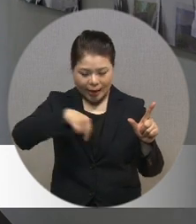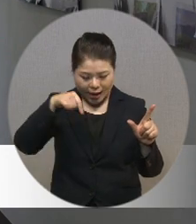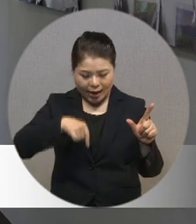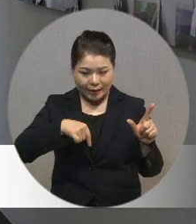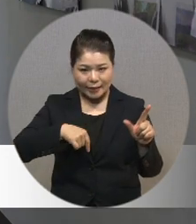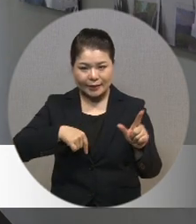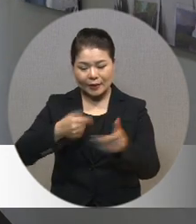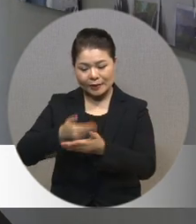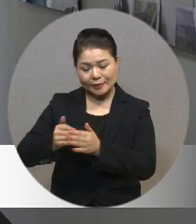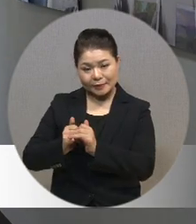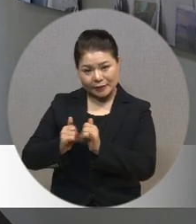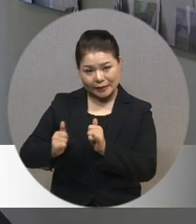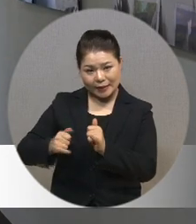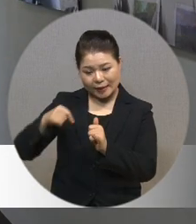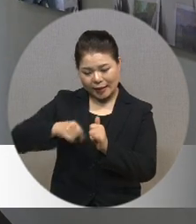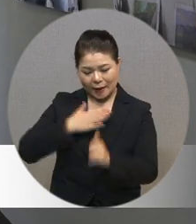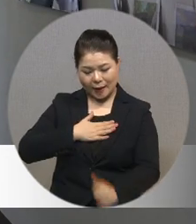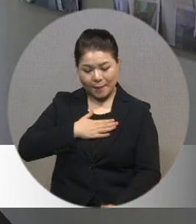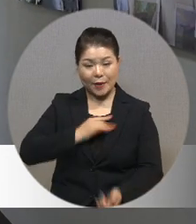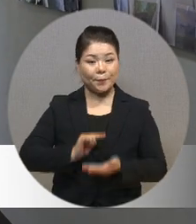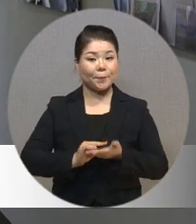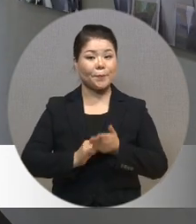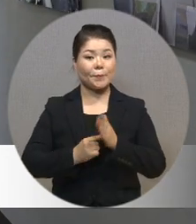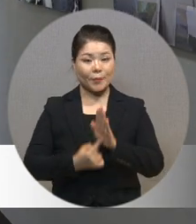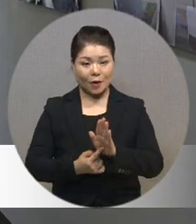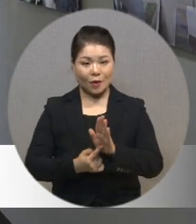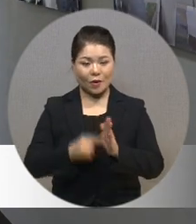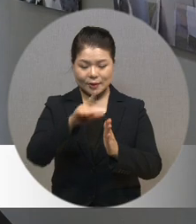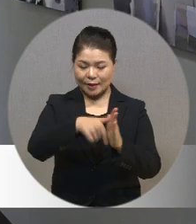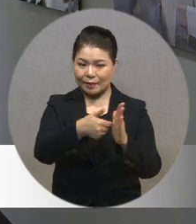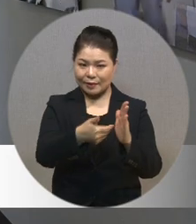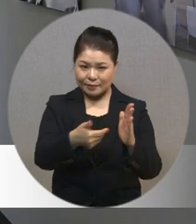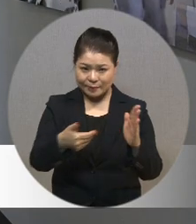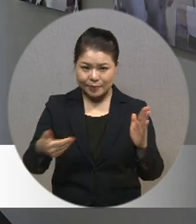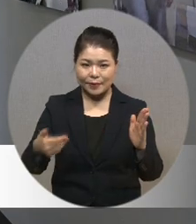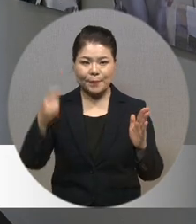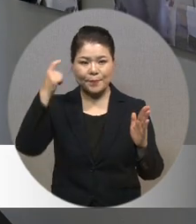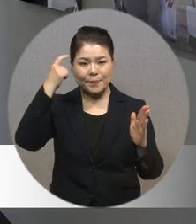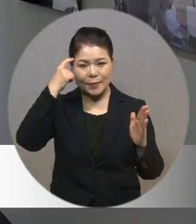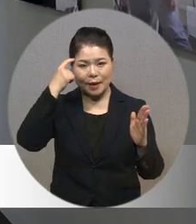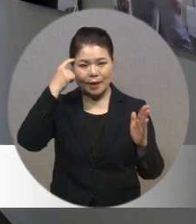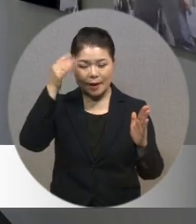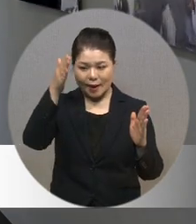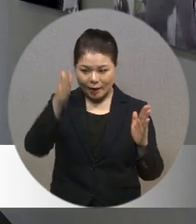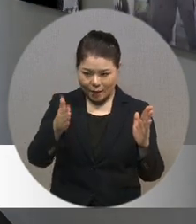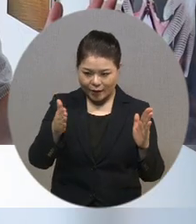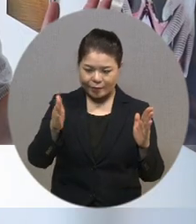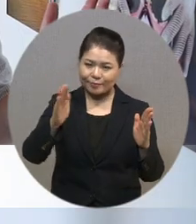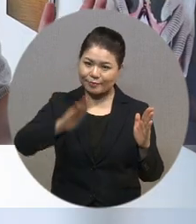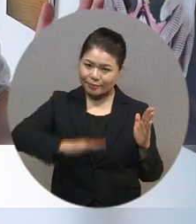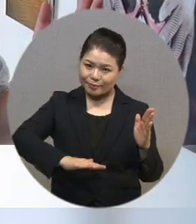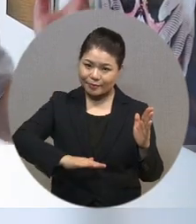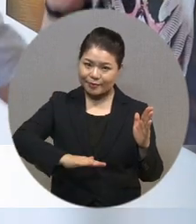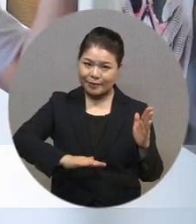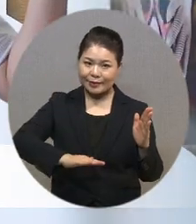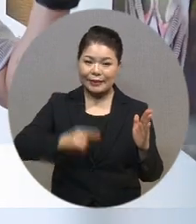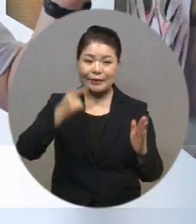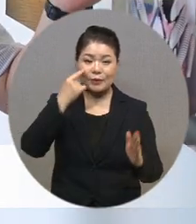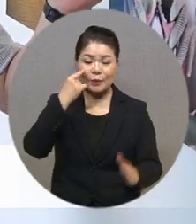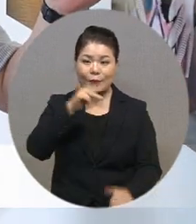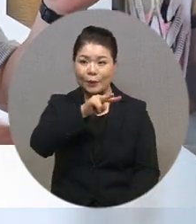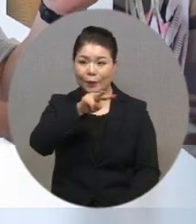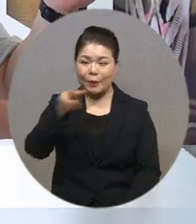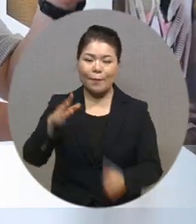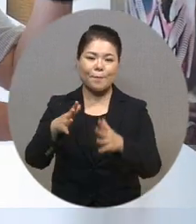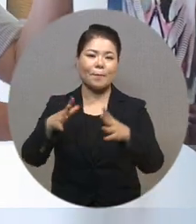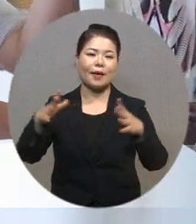작가만의 내적 감정을 통해 시간의 흐름과 생각의 경계를 허물어 시각의